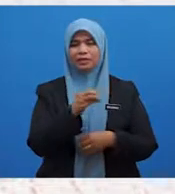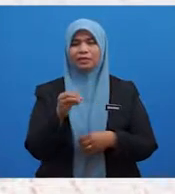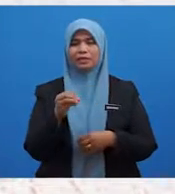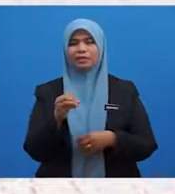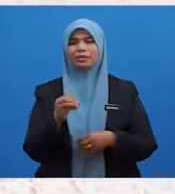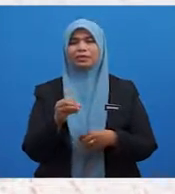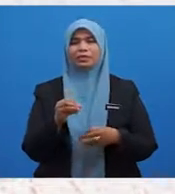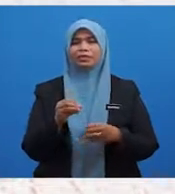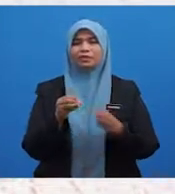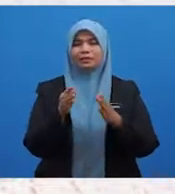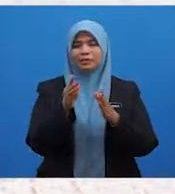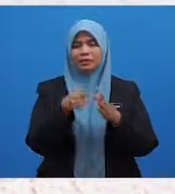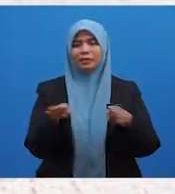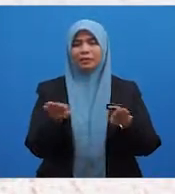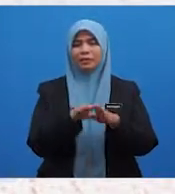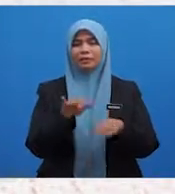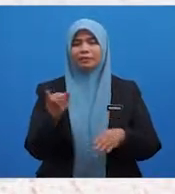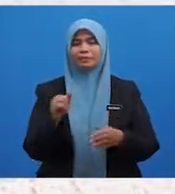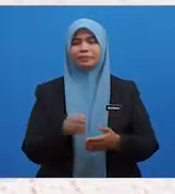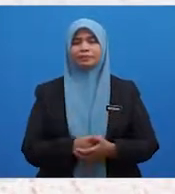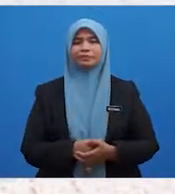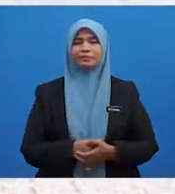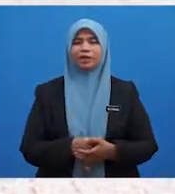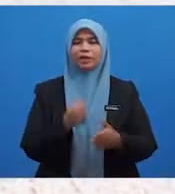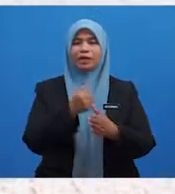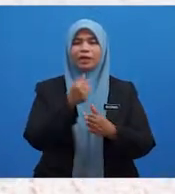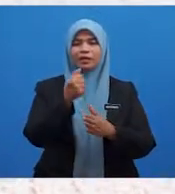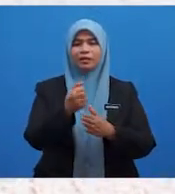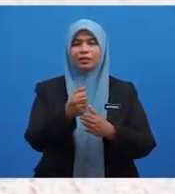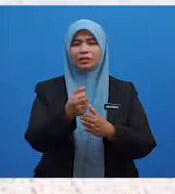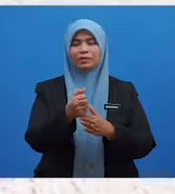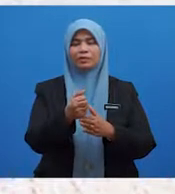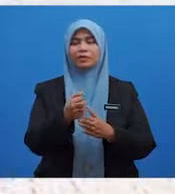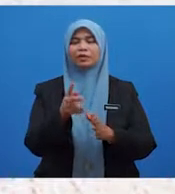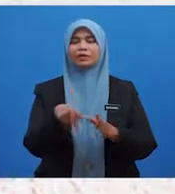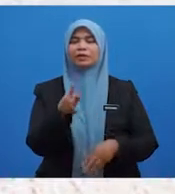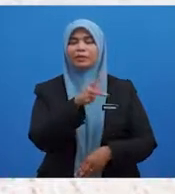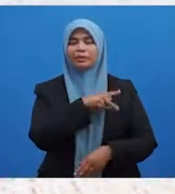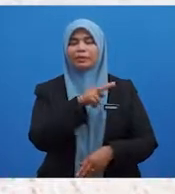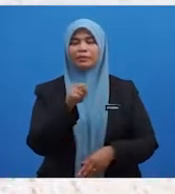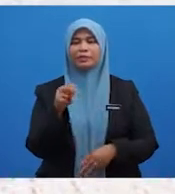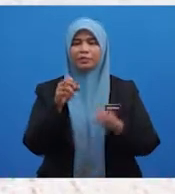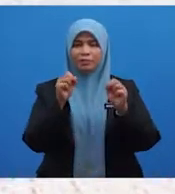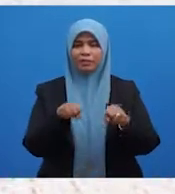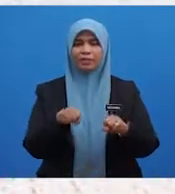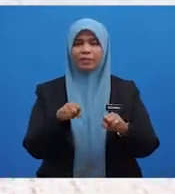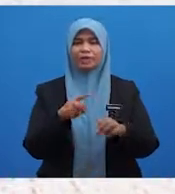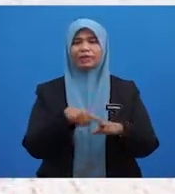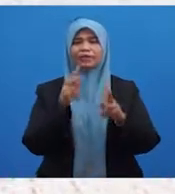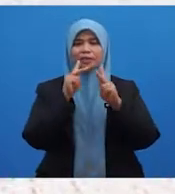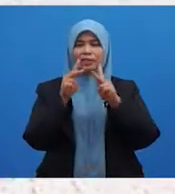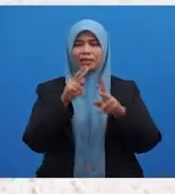pencapaian seseorang pemimpin. Atau kepemimpinan boleh